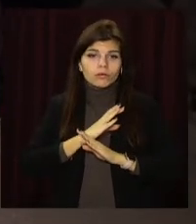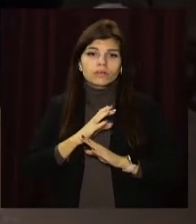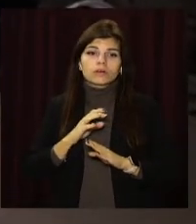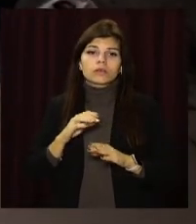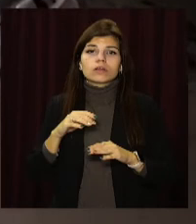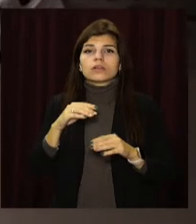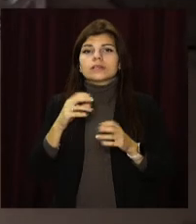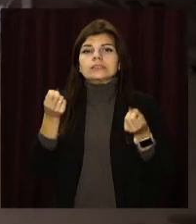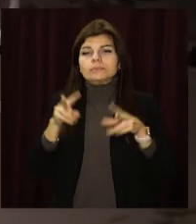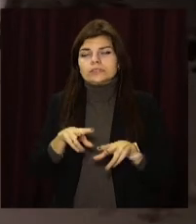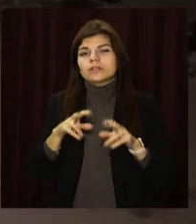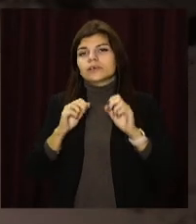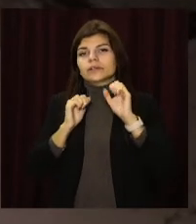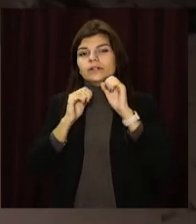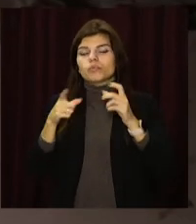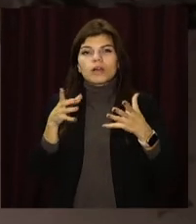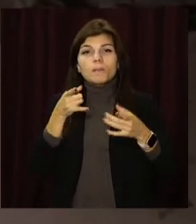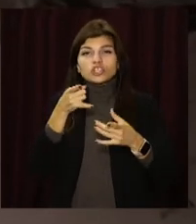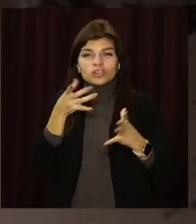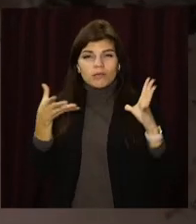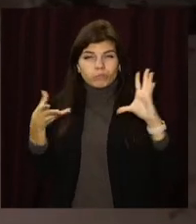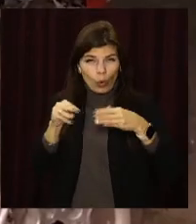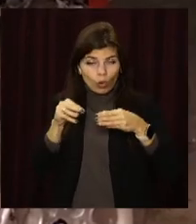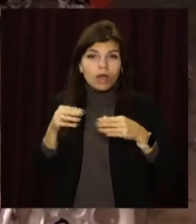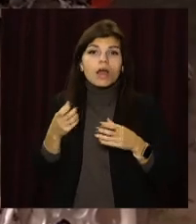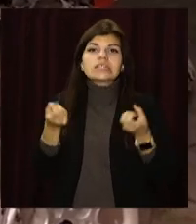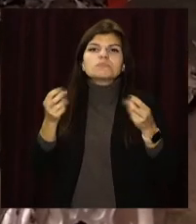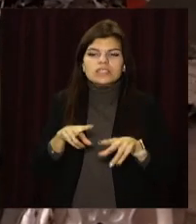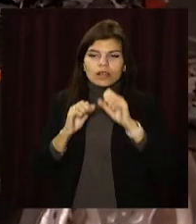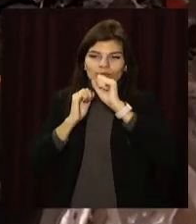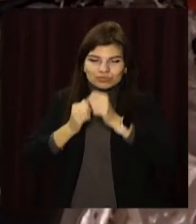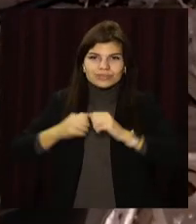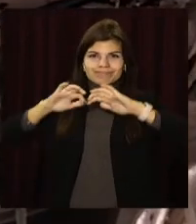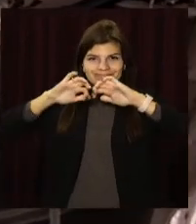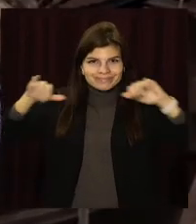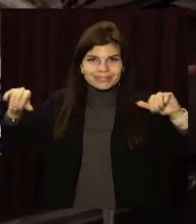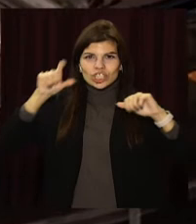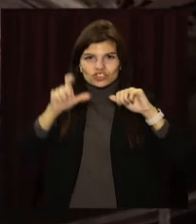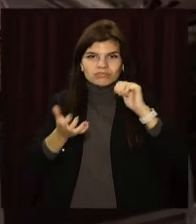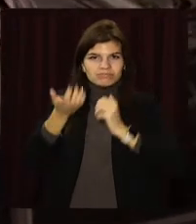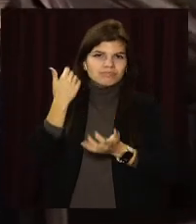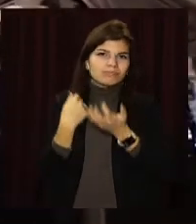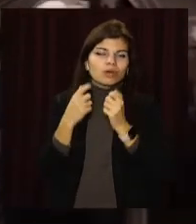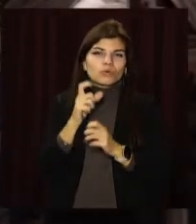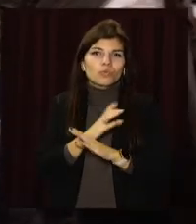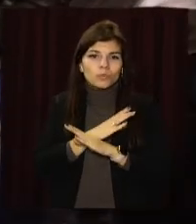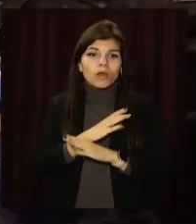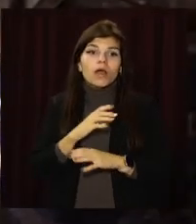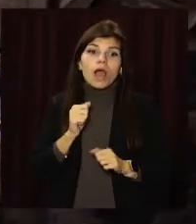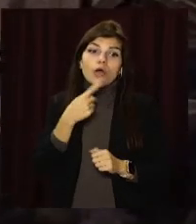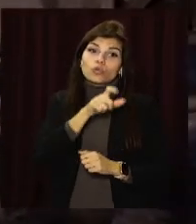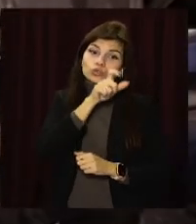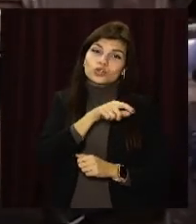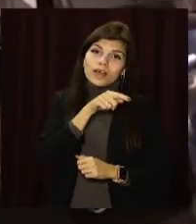автівки за допомогою спеціального обладнання діставали рятувальники. Кермувальника ушпиталили. У чоловіка тільки легкі